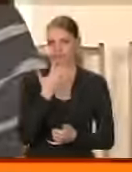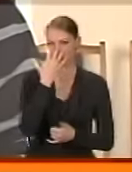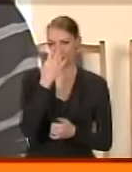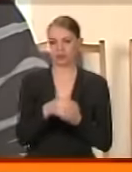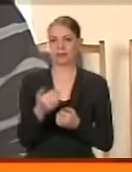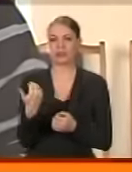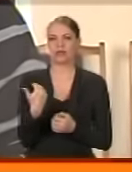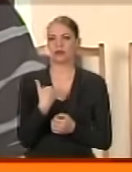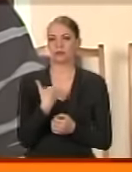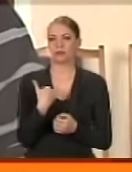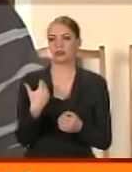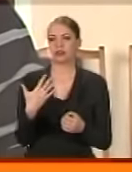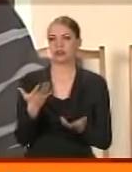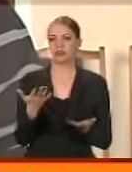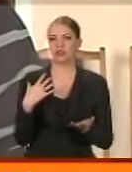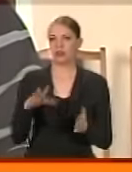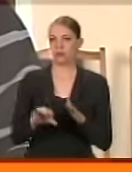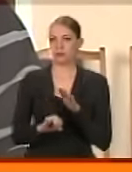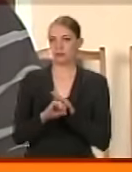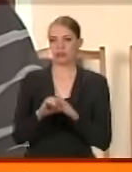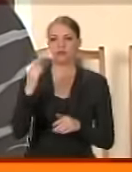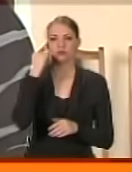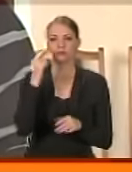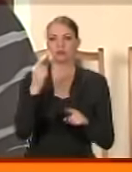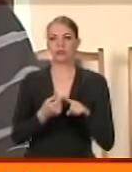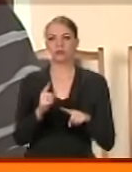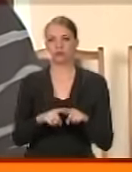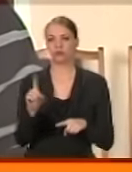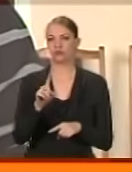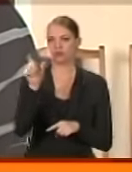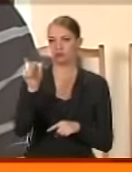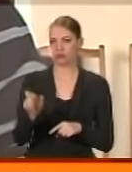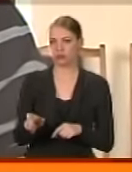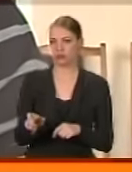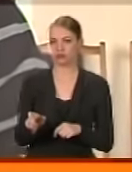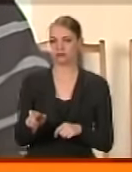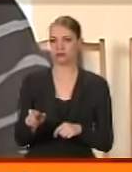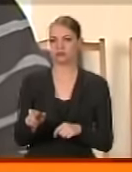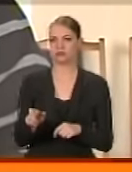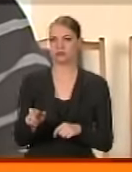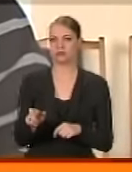неї. У мене не було підстав думати про те, що людина